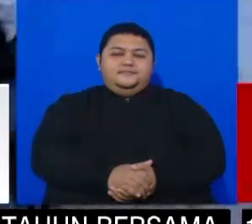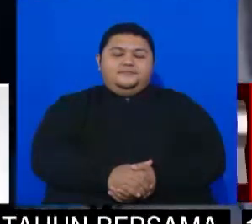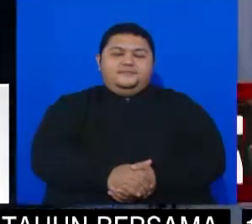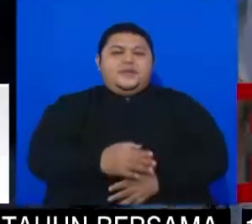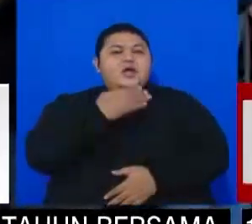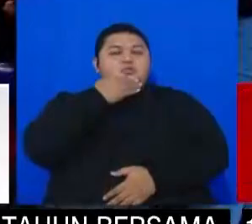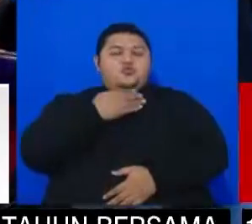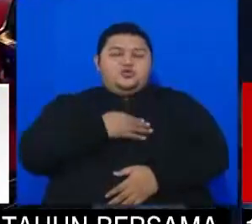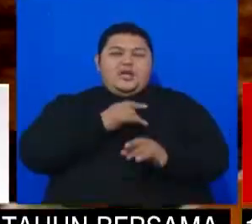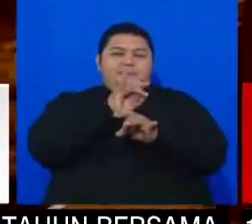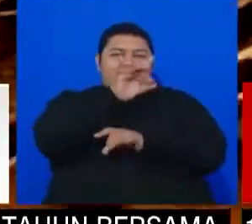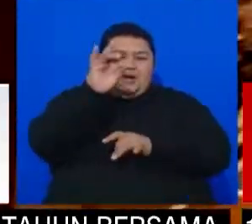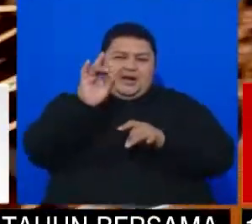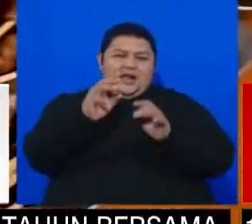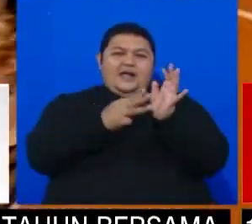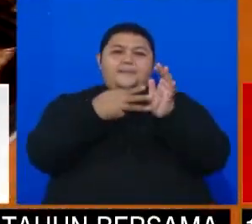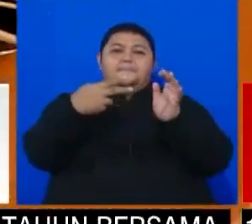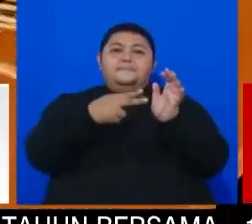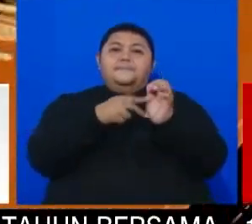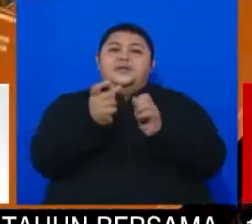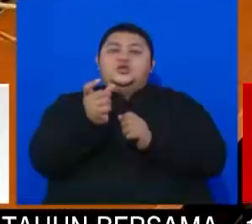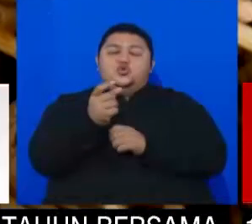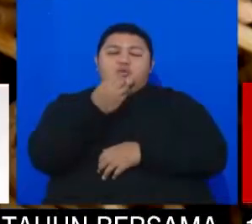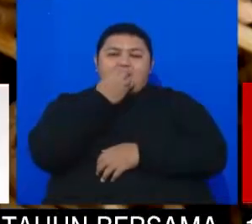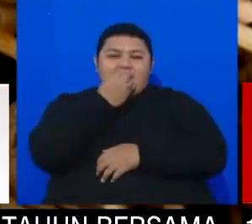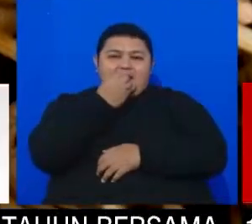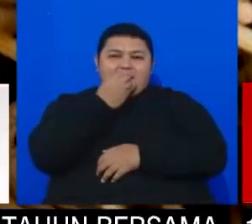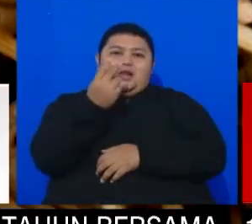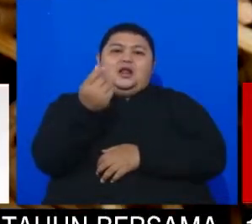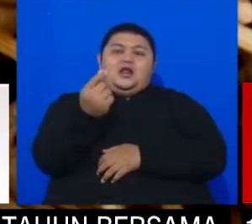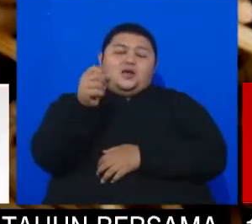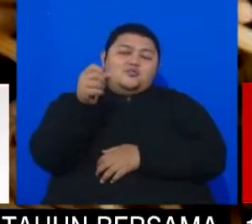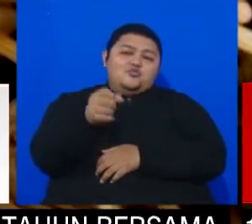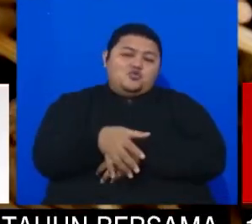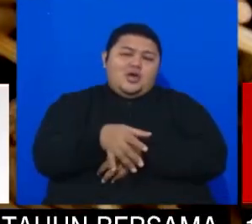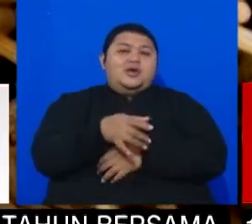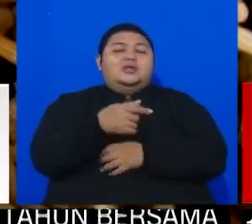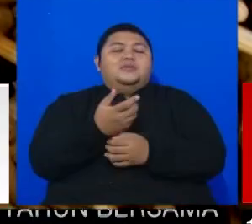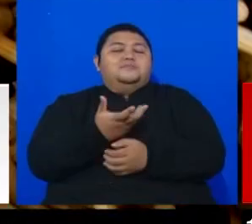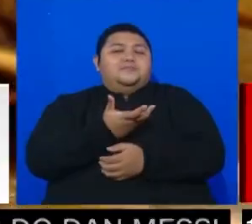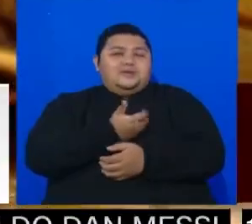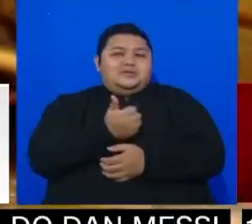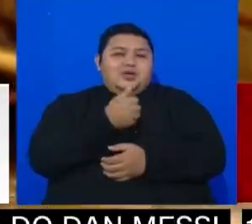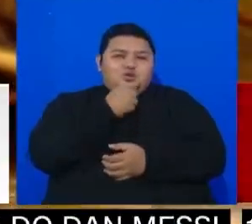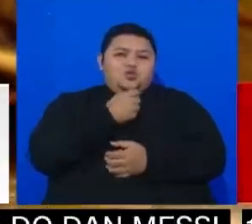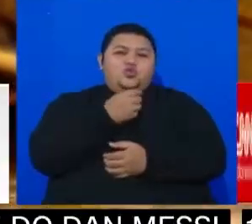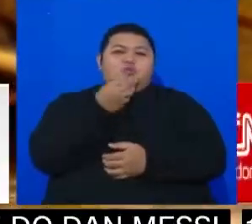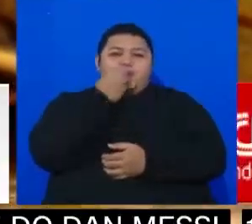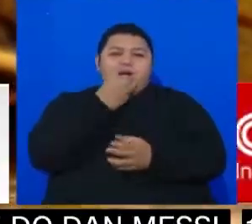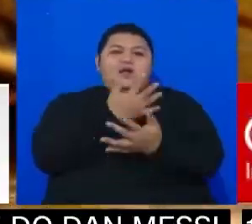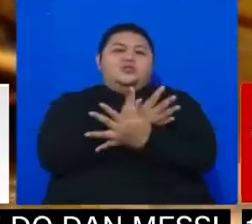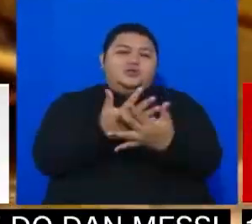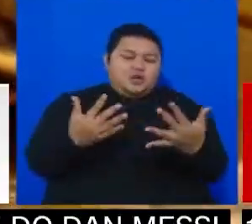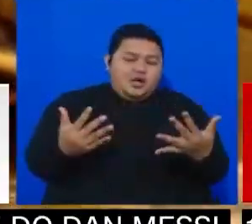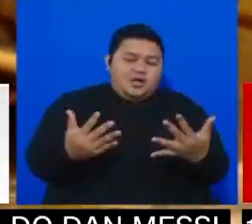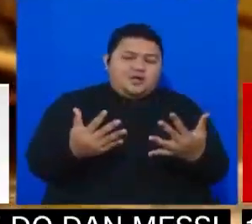Punya beragam jenis menu masakan, harga yang terjangkau dan bisa dinikmati siapapun, ini dia angkringan. Ya,